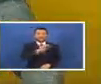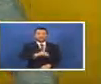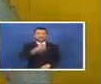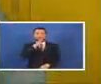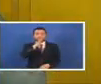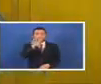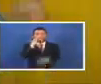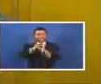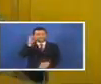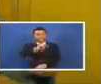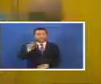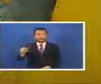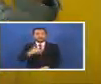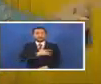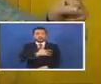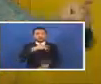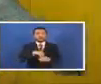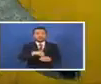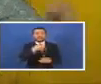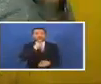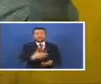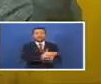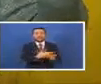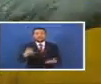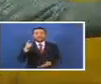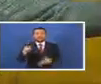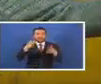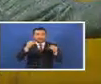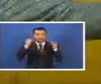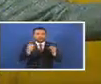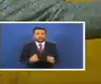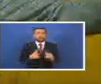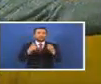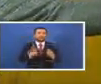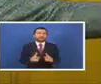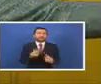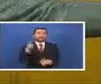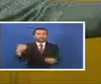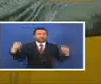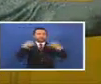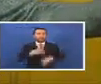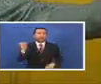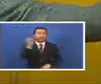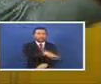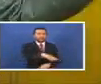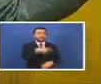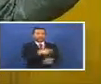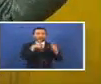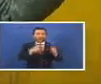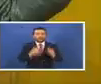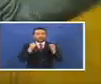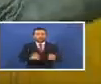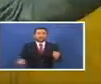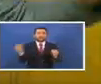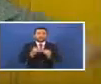bilim insanlarının gönlünde ebediyen en çamurlu yere, o cübbeye attığınız çamur var ya, ondan